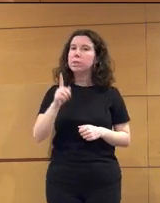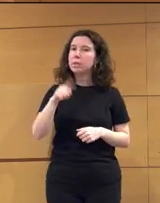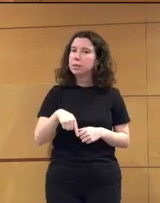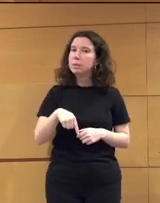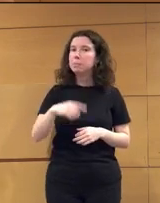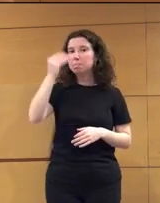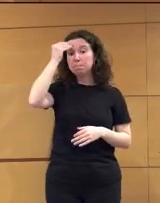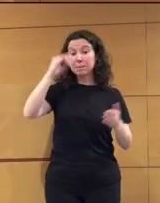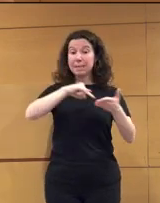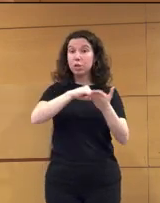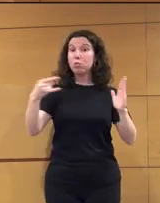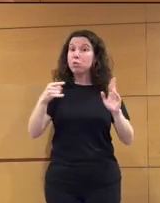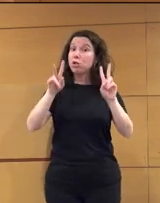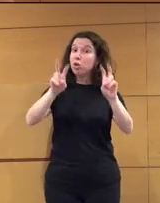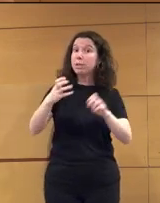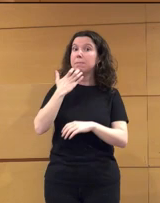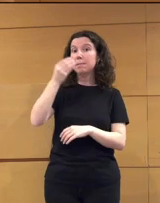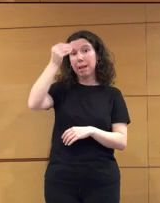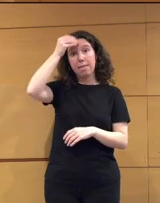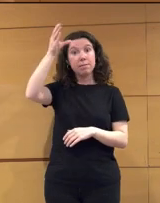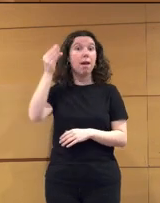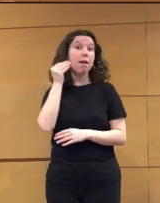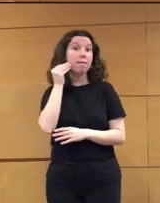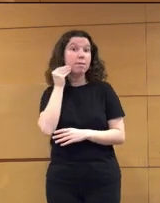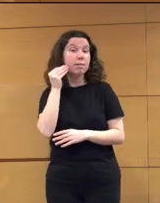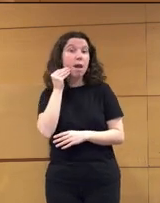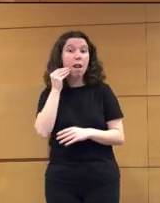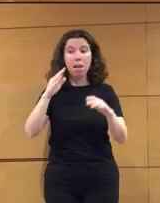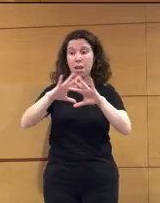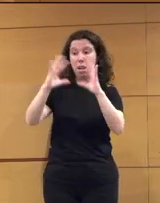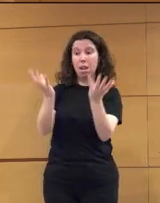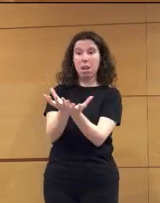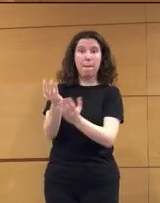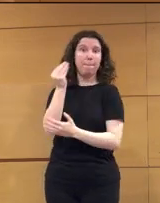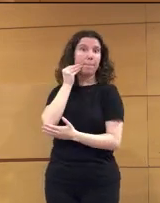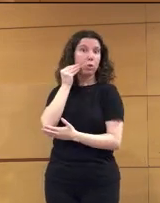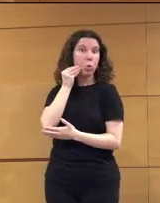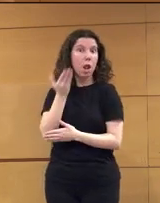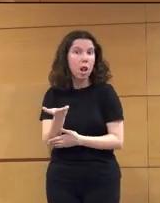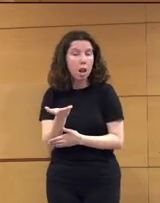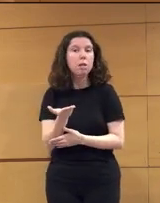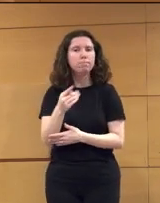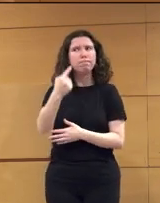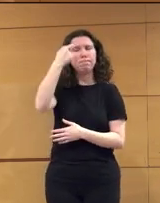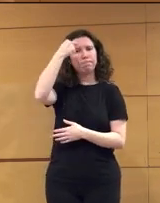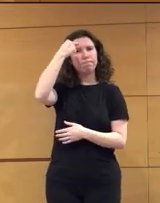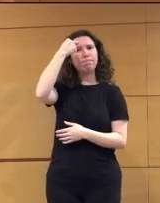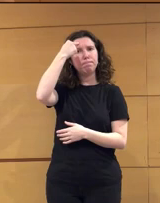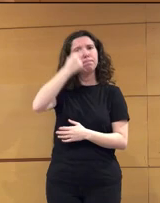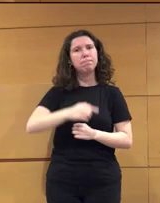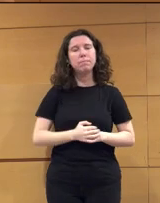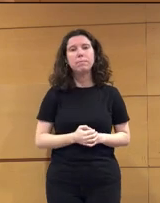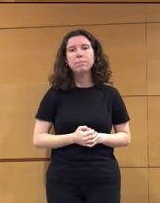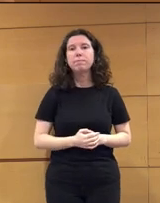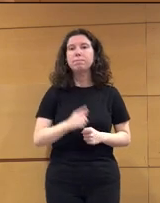doncs, noves tecnologies com la intel·ligència artificial, com la realitat virtual, etc., a tenir-les presents i que